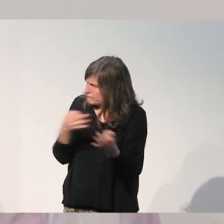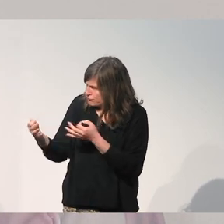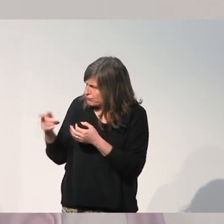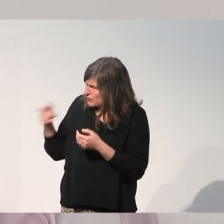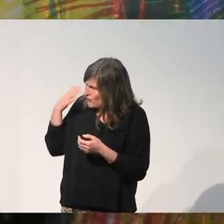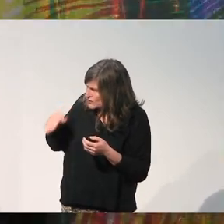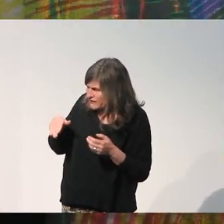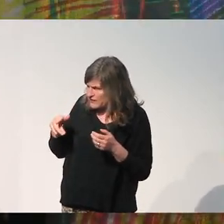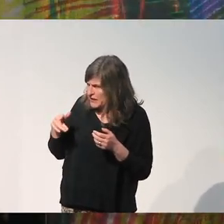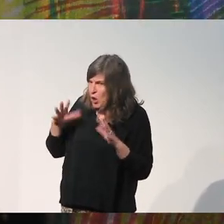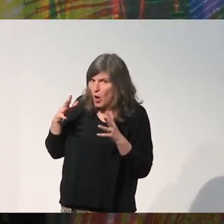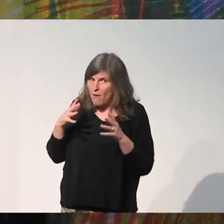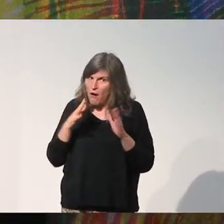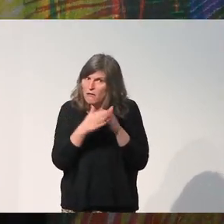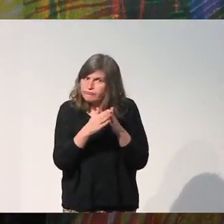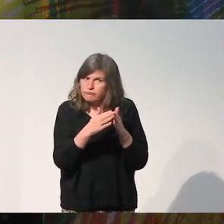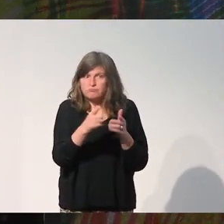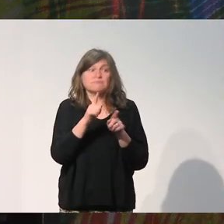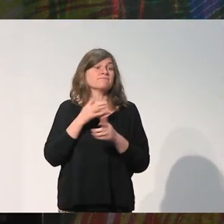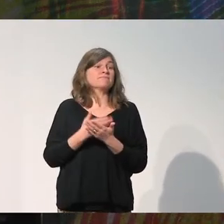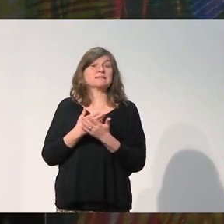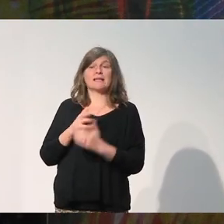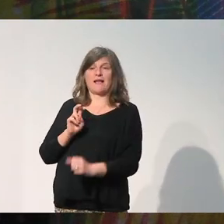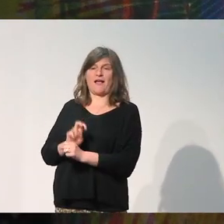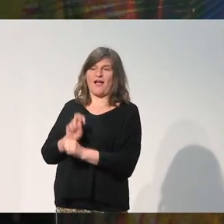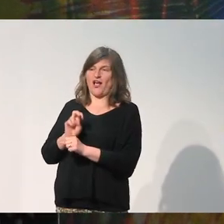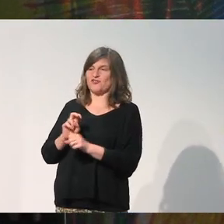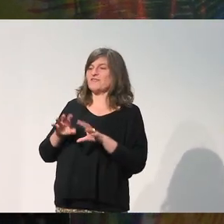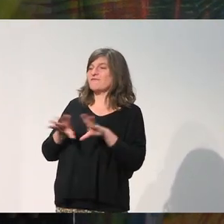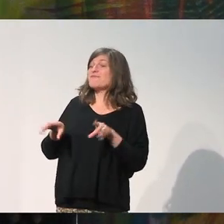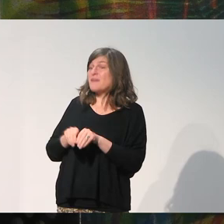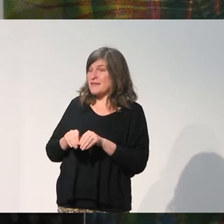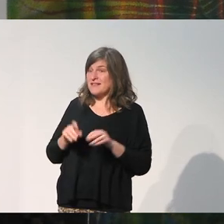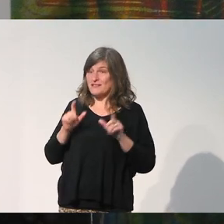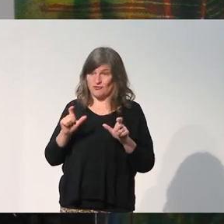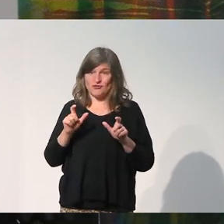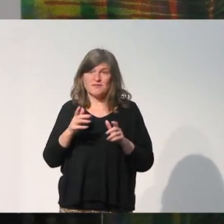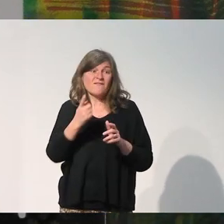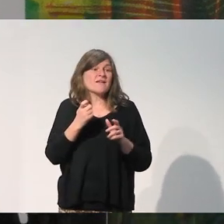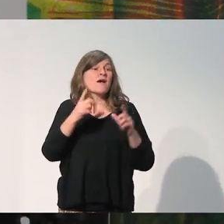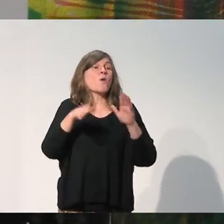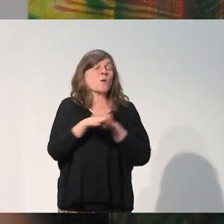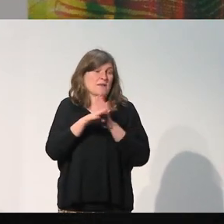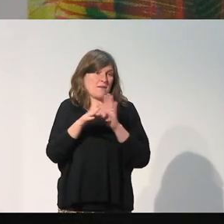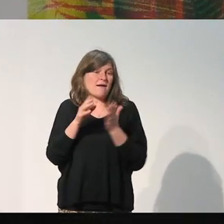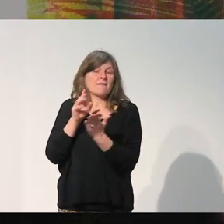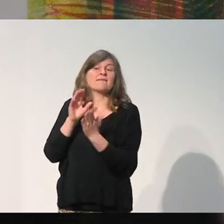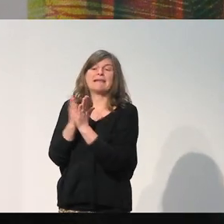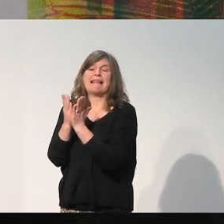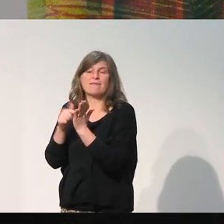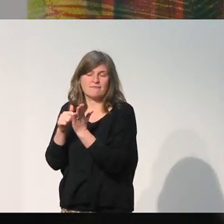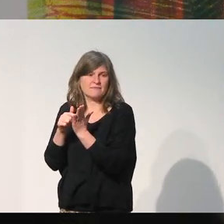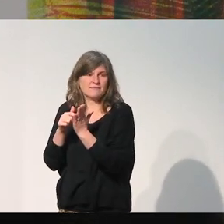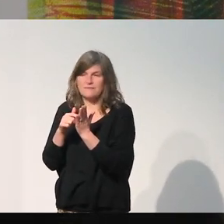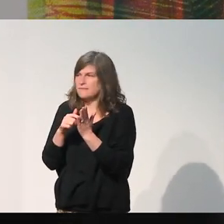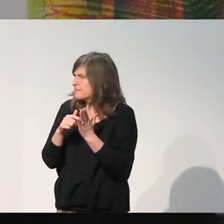êtes emparé? C'est vraiment les archives familiales qui ont fait que j'ai commencé le livre. D'ailleurs, au début, c'était des photos. Tu parles de quel